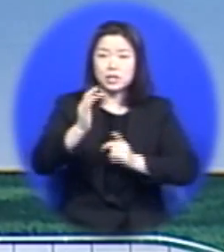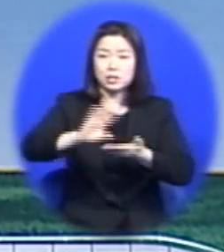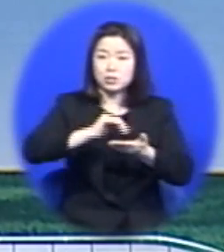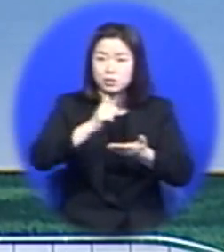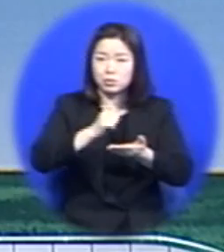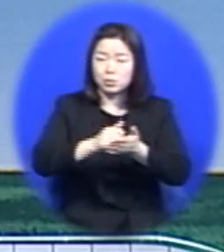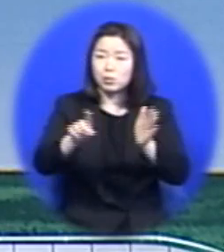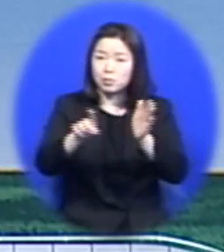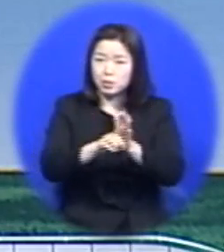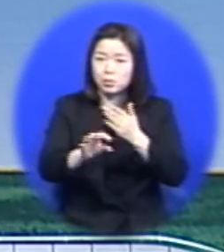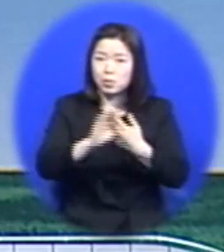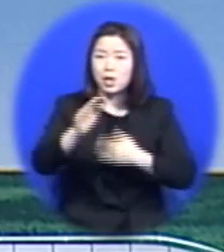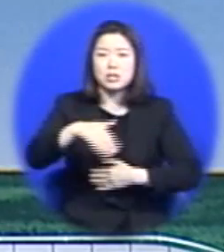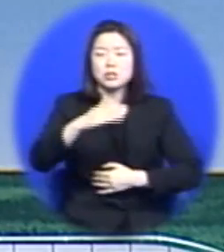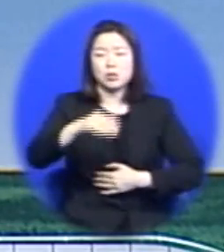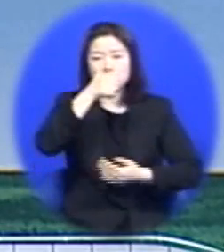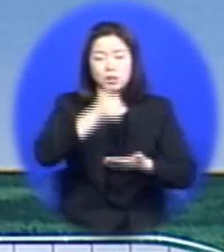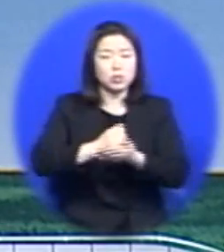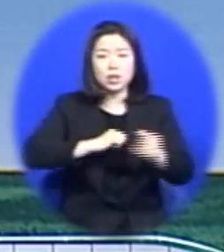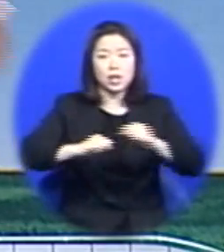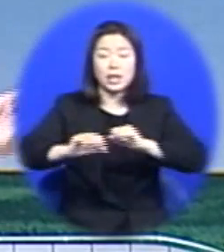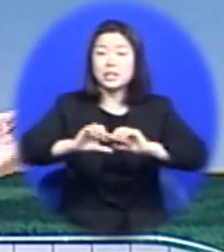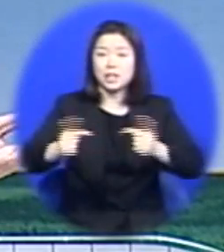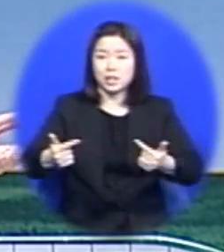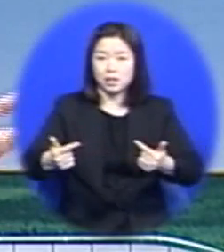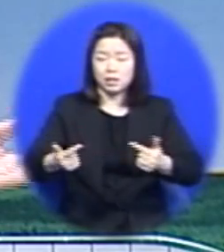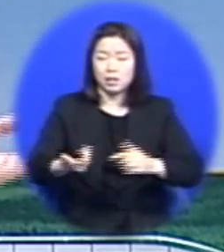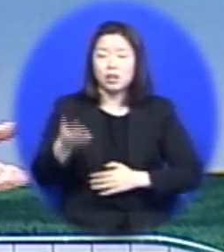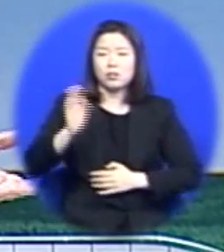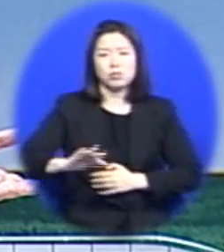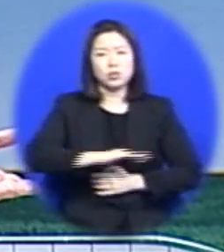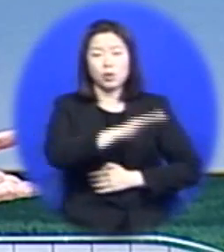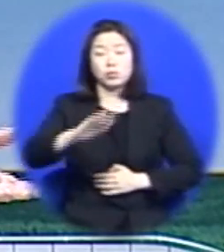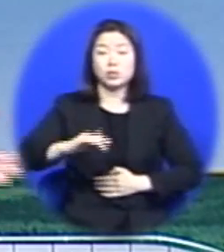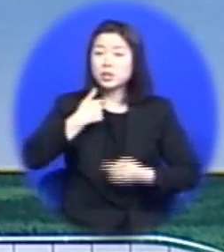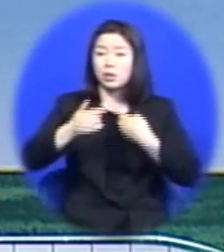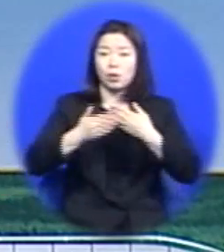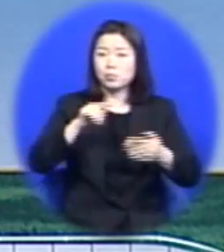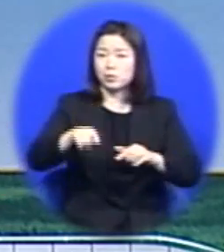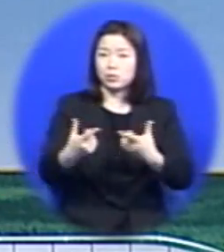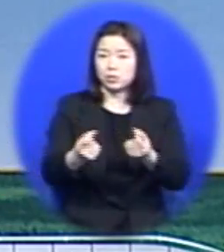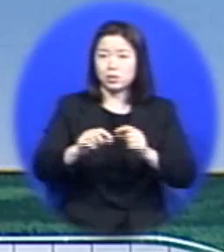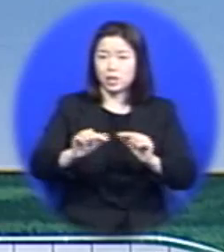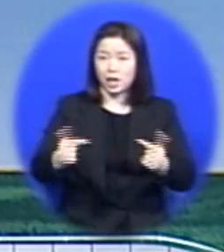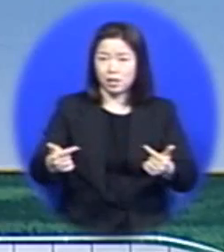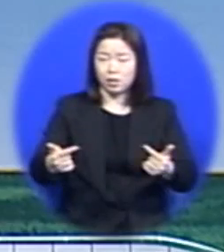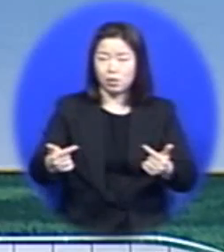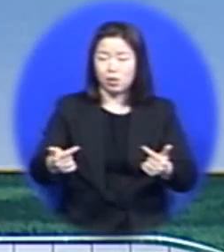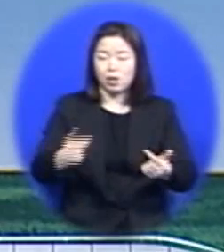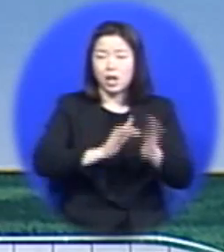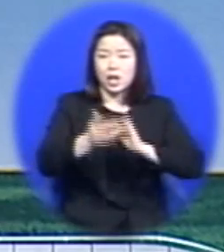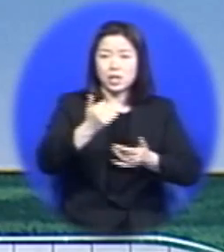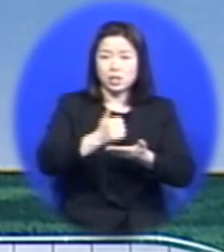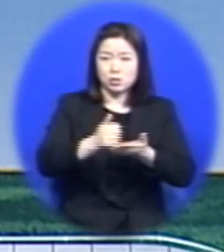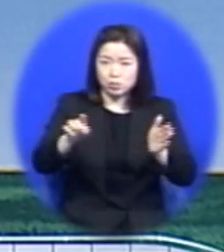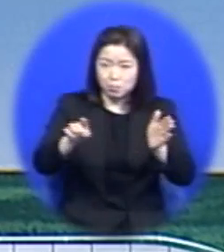된다는. 그런데 실제로 우리 경험은 그렇지 못합니다. 예수를 믿어도 여전히 죄 짓고